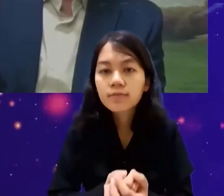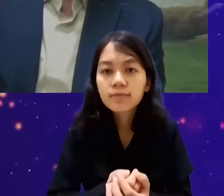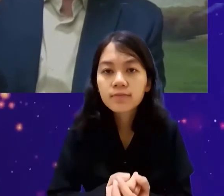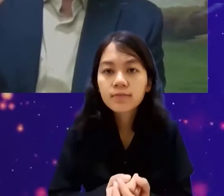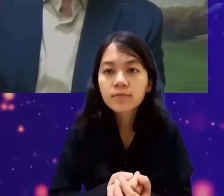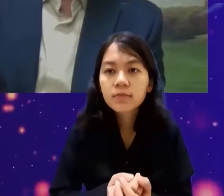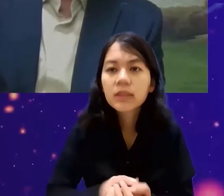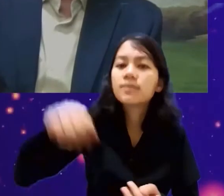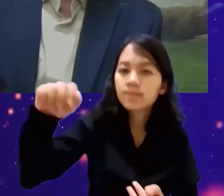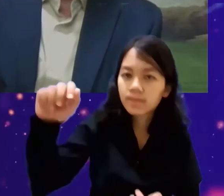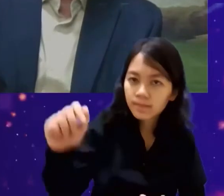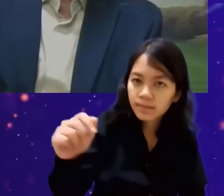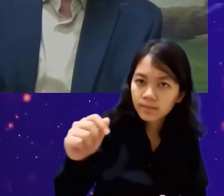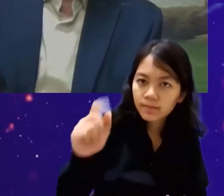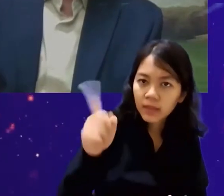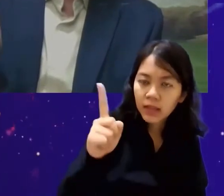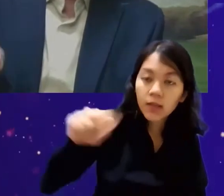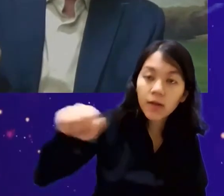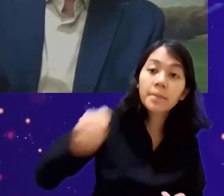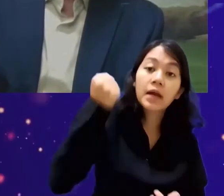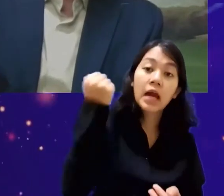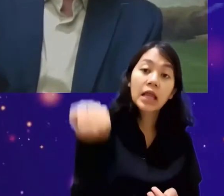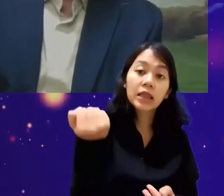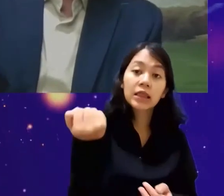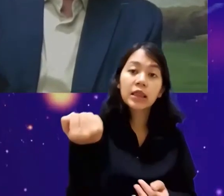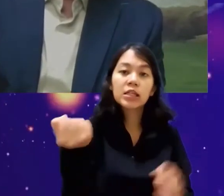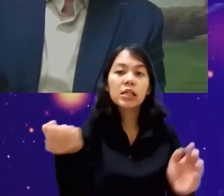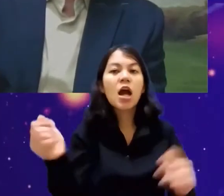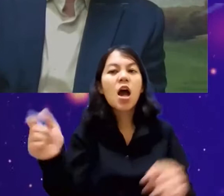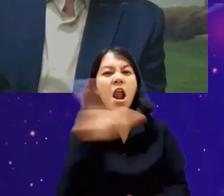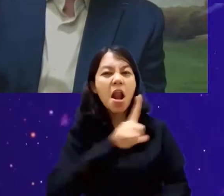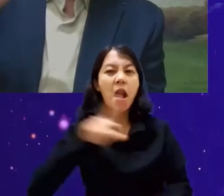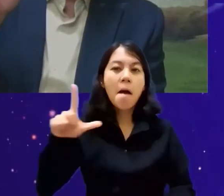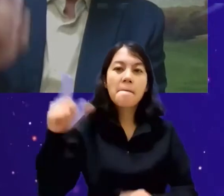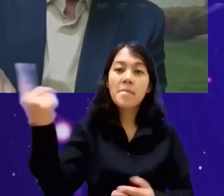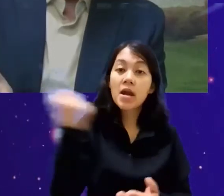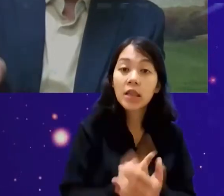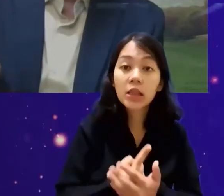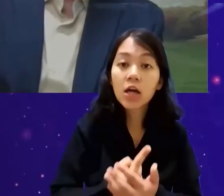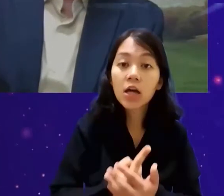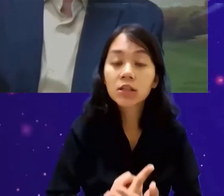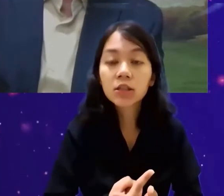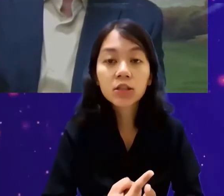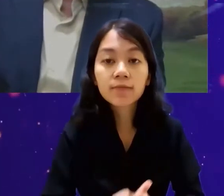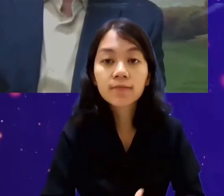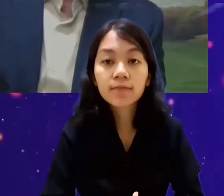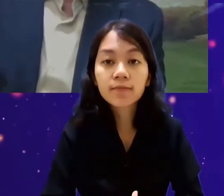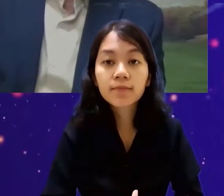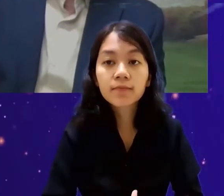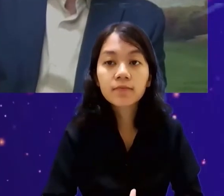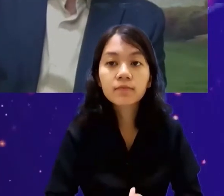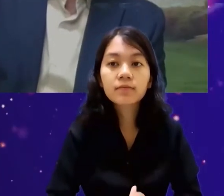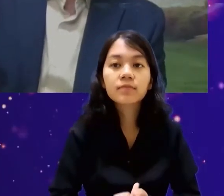ya, jalan ceritanya sama-sama mengantuk. Yang mau ditekankan di sana adalah ada yang bawa minyak, ada yang hanya bawa